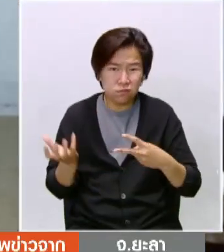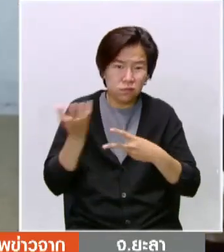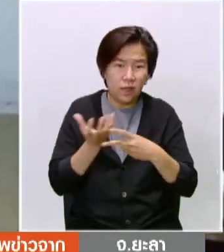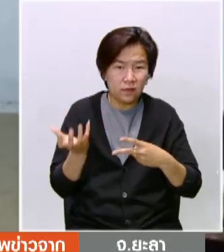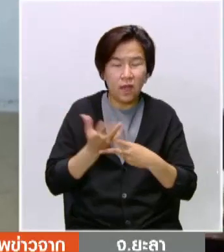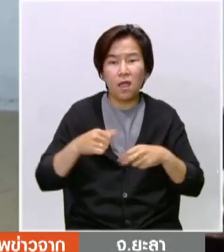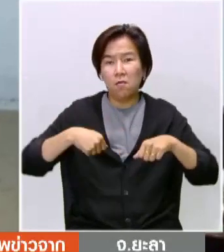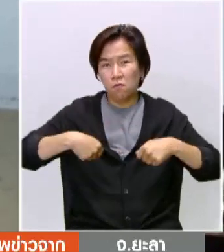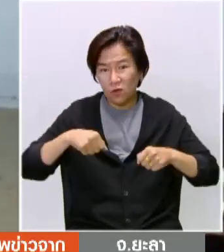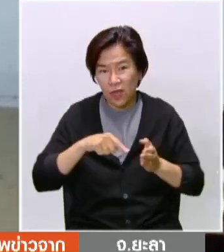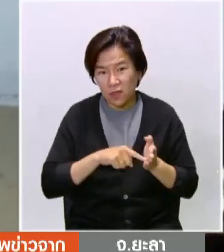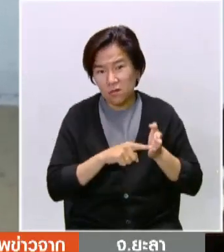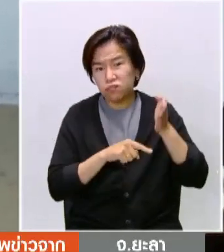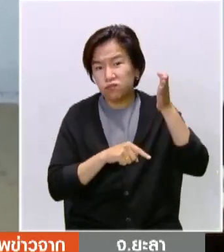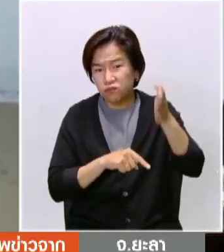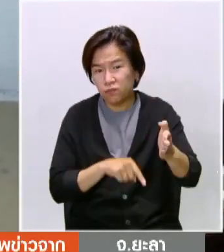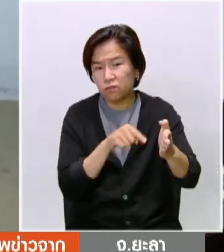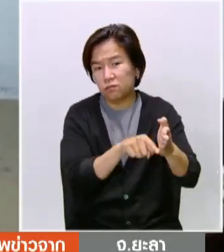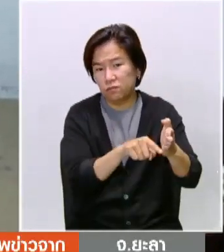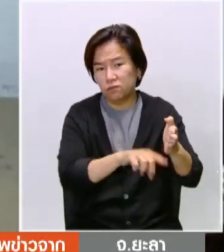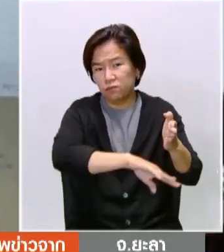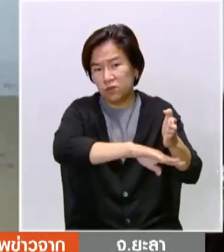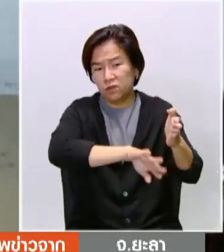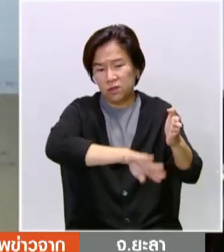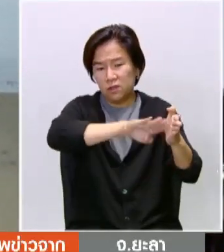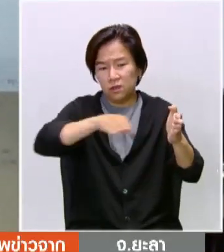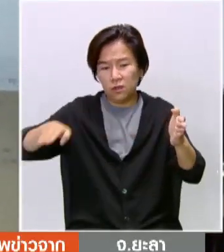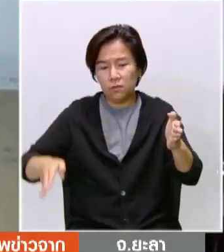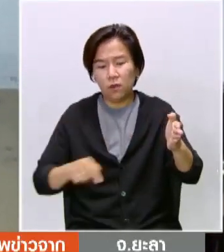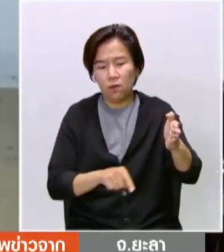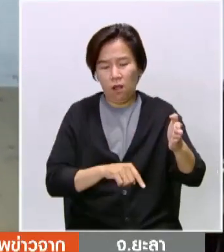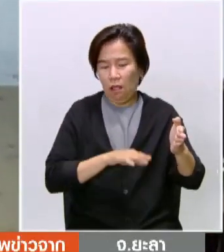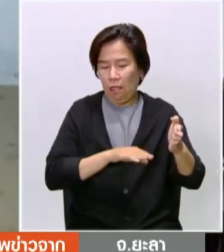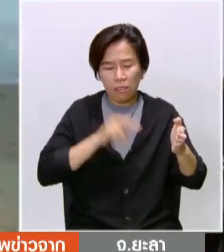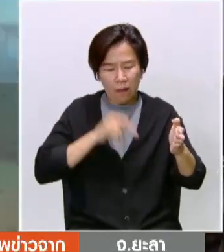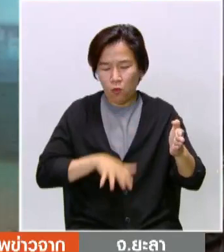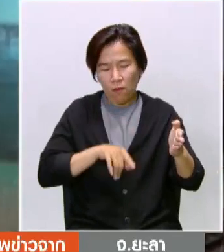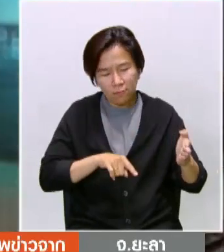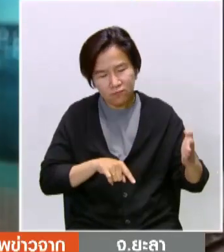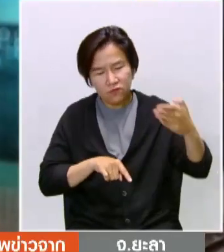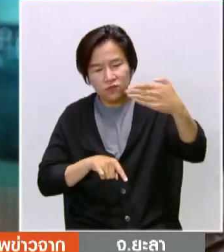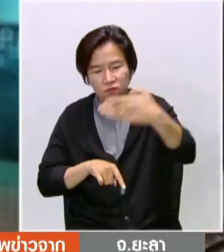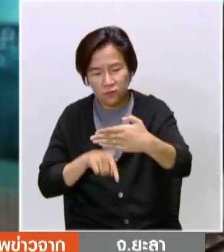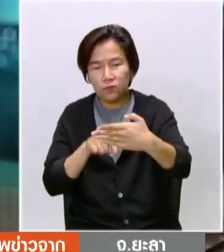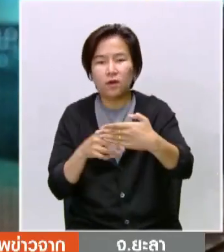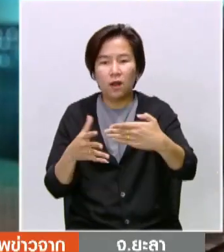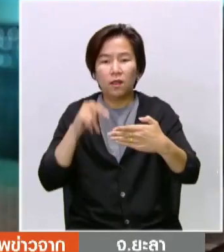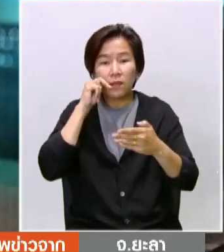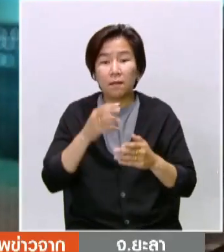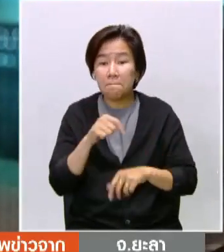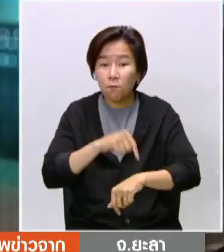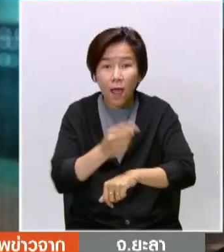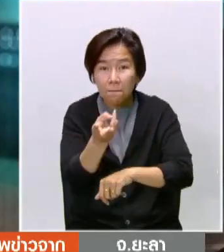รถจักรยานยนต์ไปไว้บนที่สูงป้องกันความเสียหายค่ะหลังจากนั้นไม่นานระดับน้ำก็ลดลงเข้าสู่ภาวะปก